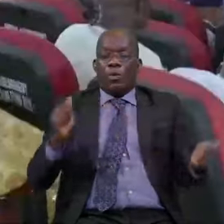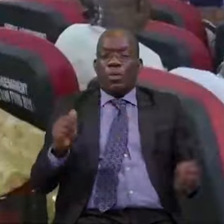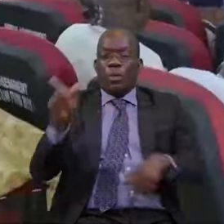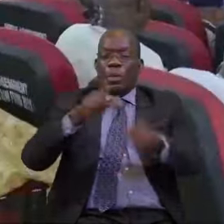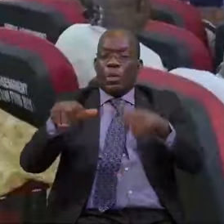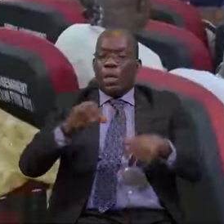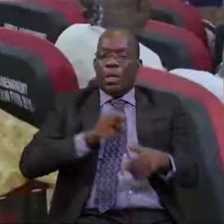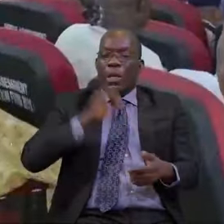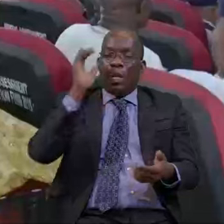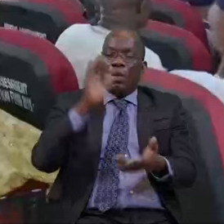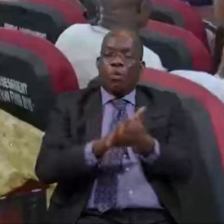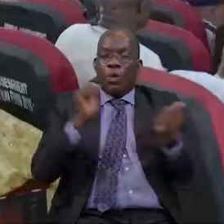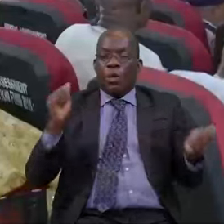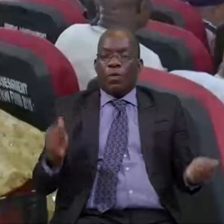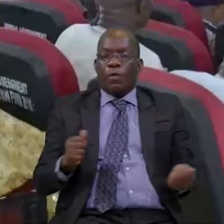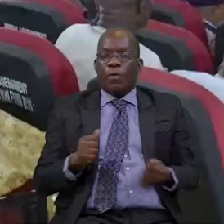Je crois.